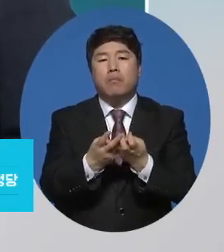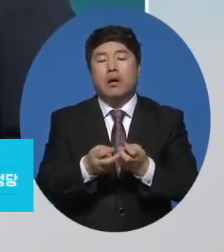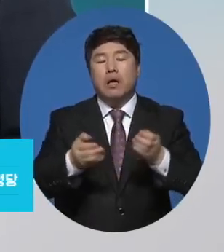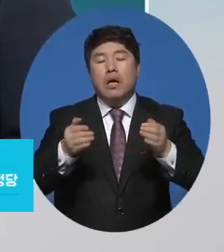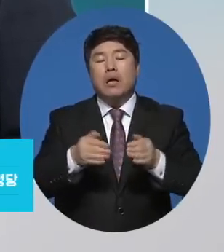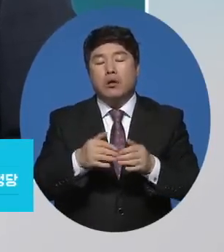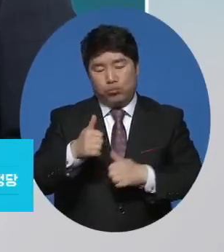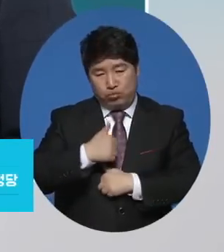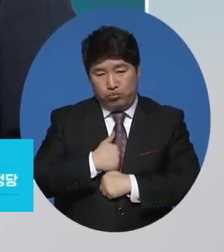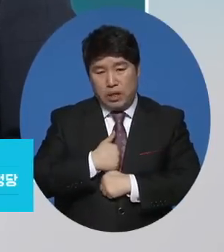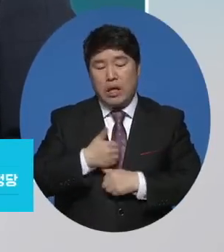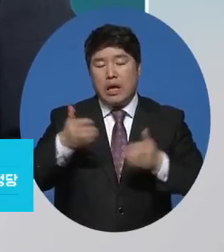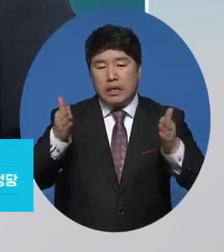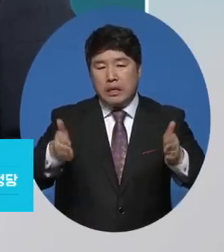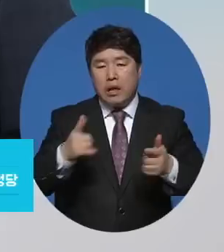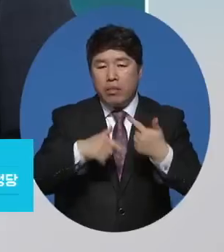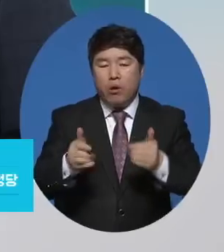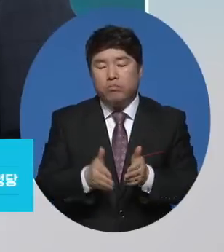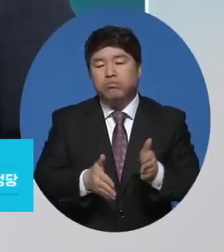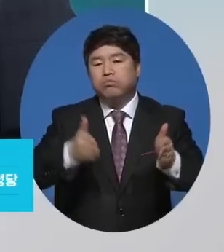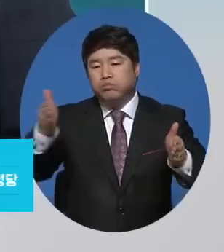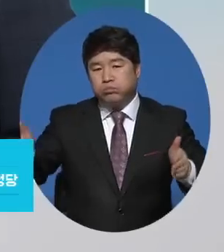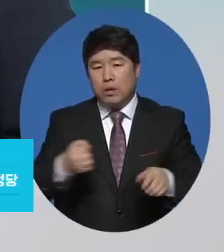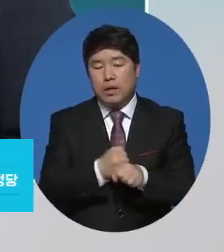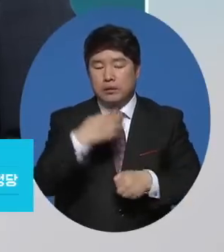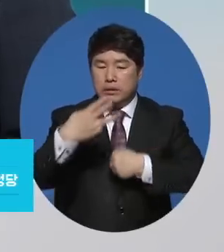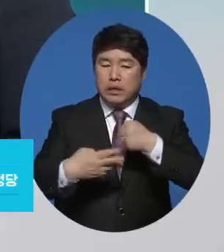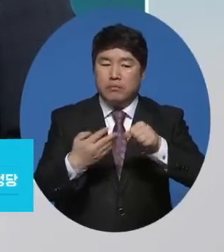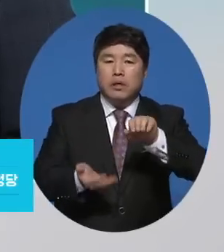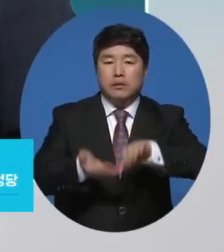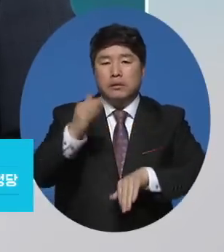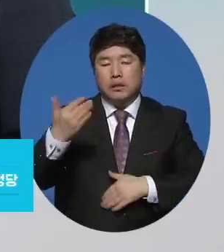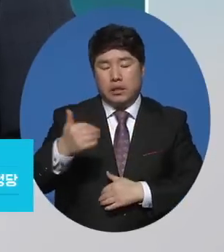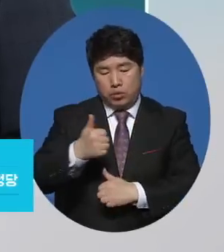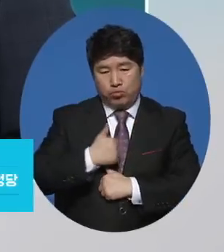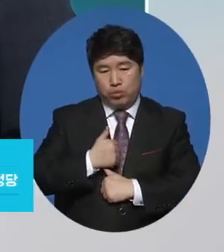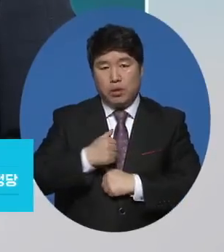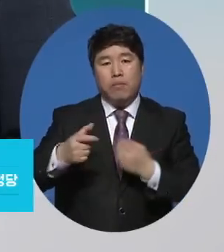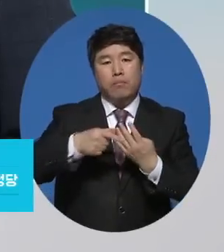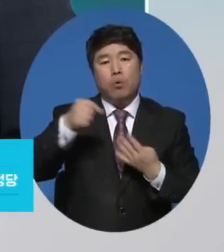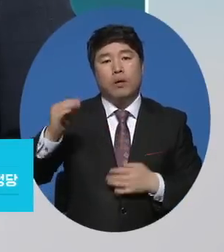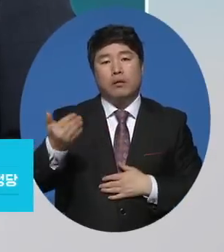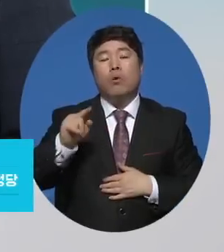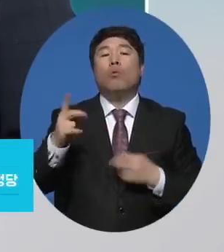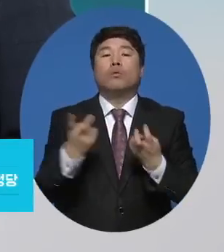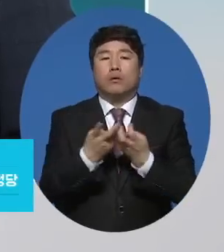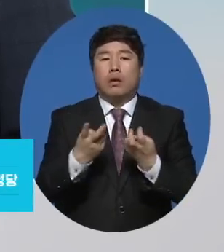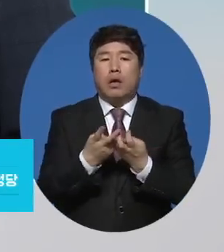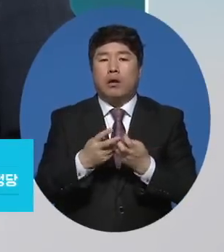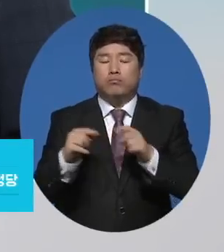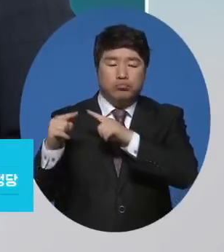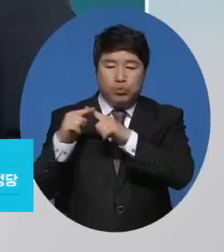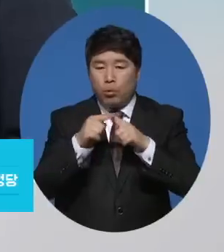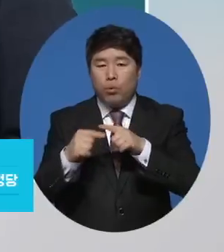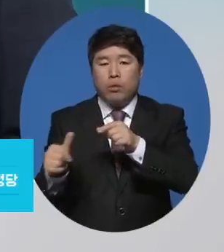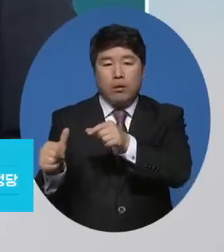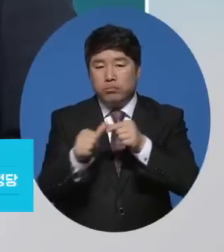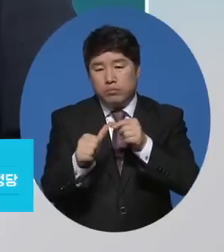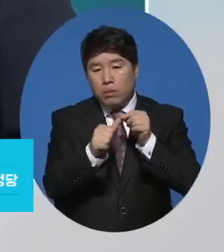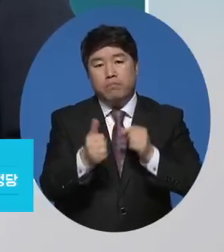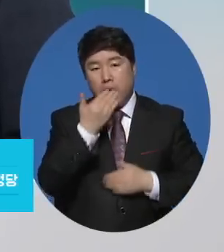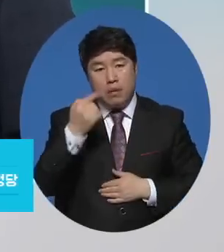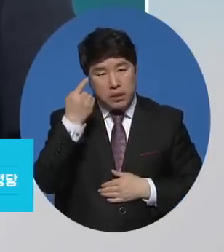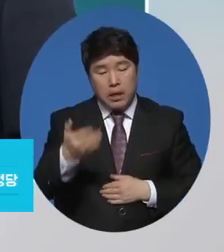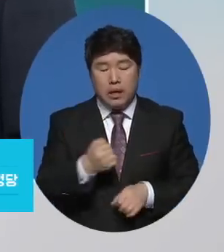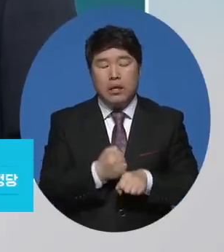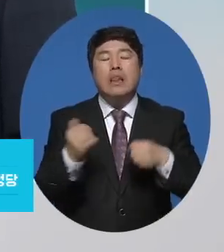늘리는 방법밖에 없어요 3년 이상 되는 군인을 뽑아야 되는데 그걸 어떻게 징병으로 가능하게 합니까 제가